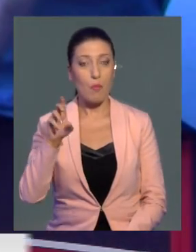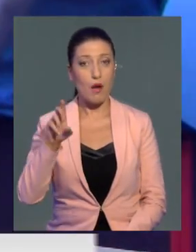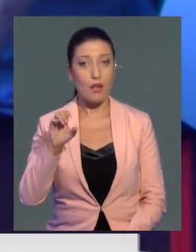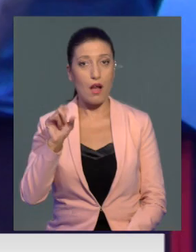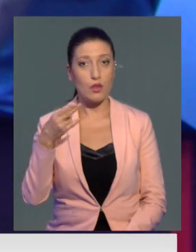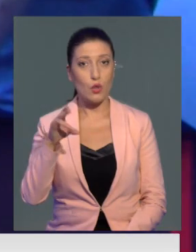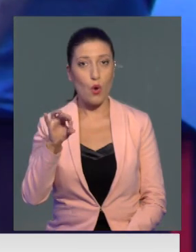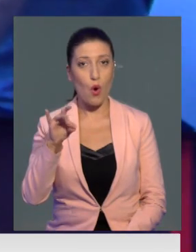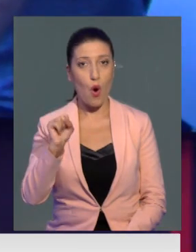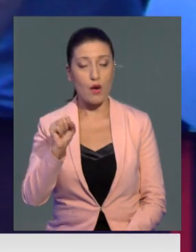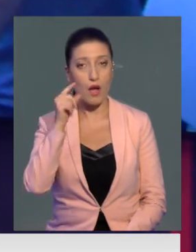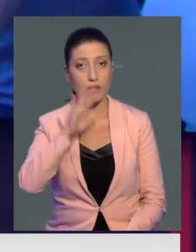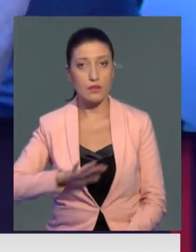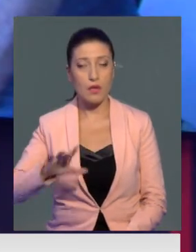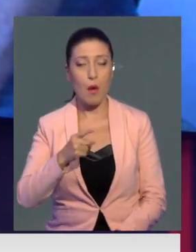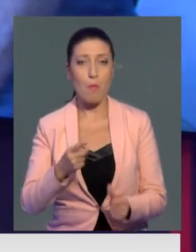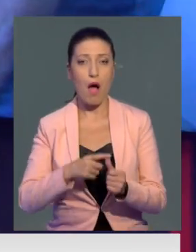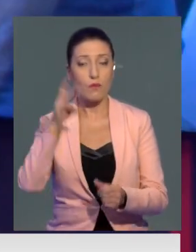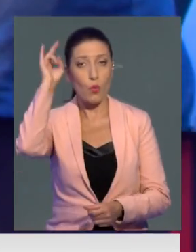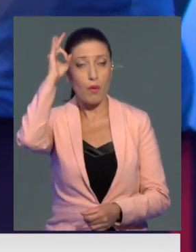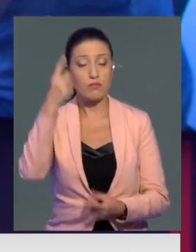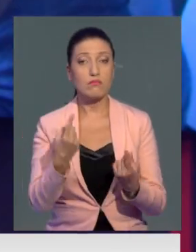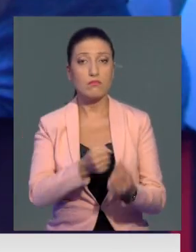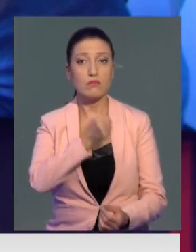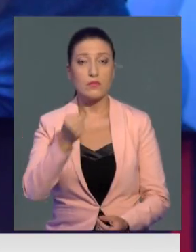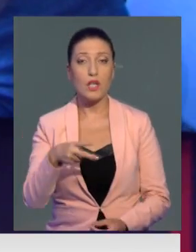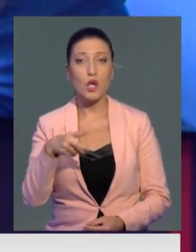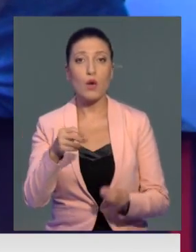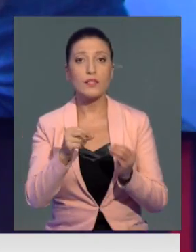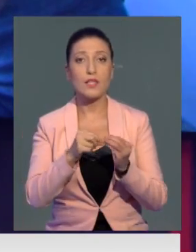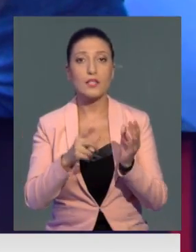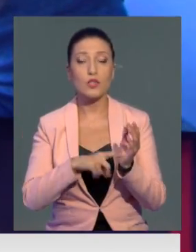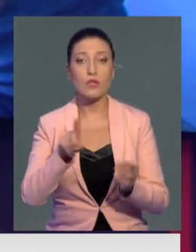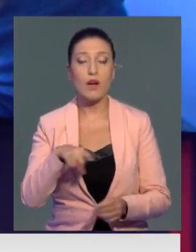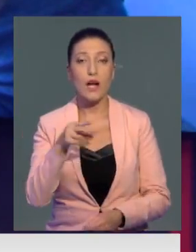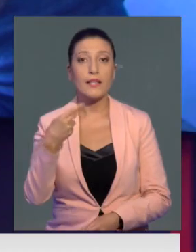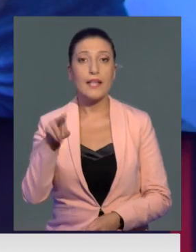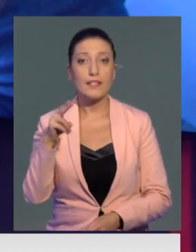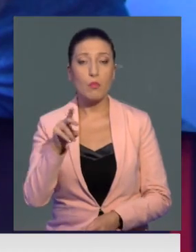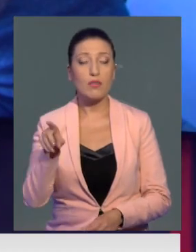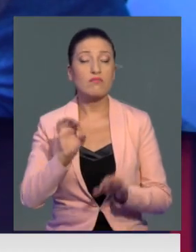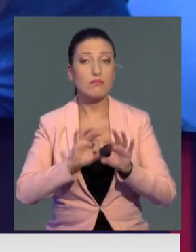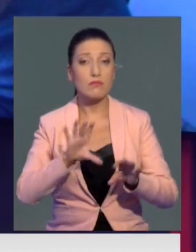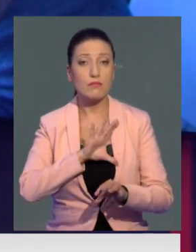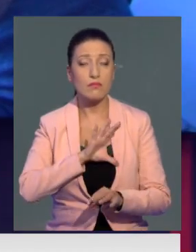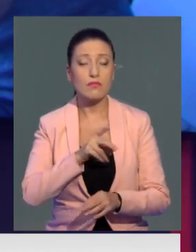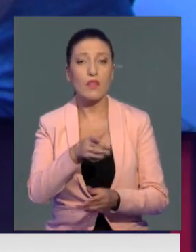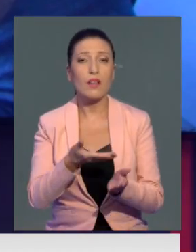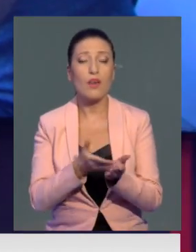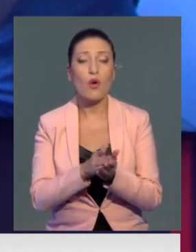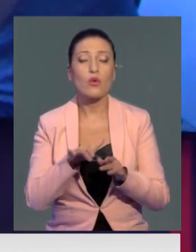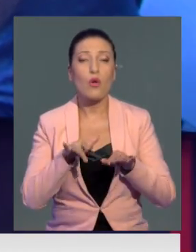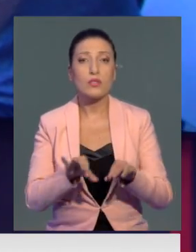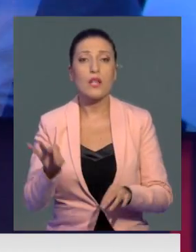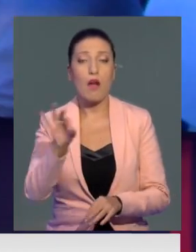Անդորայում Հայաստանի Հանրապետության պատվո հյուպատոս է նշանակվել 2017 թվականի դեկտեմբերին, նրա խոսքով կոնկրետ առաքելություն